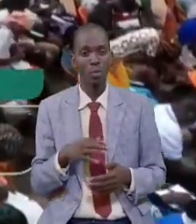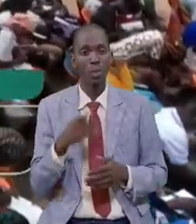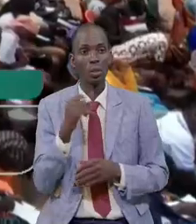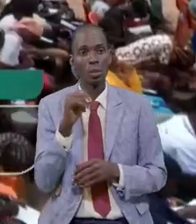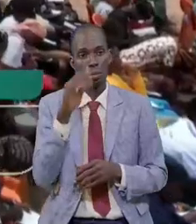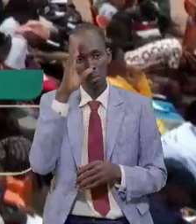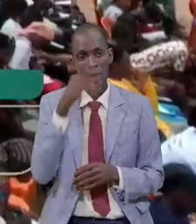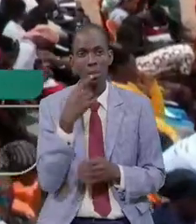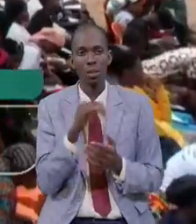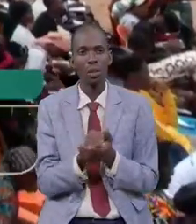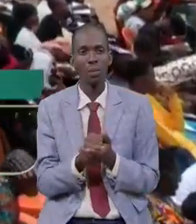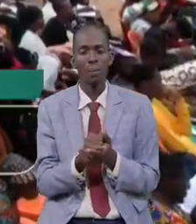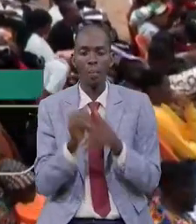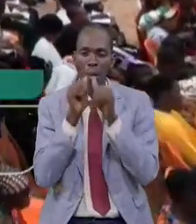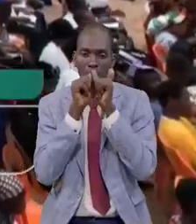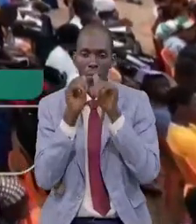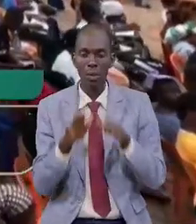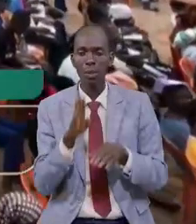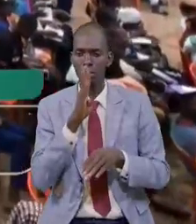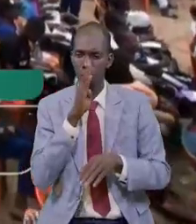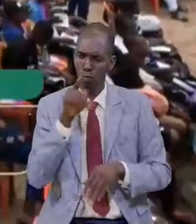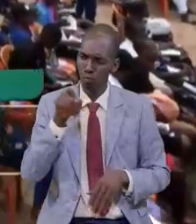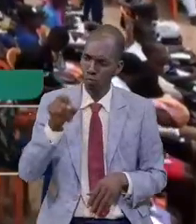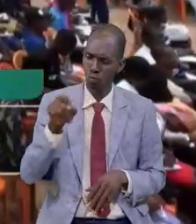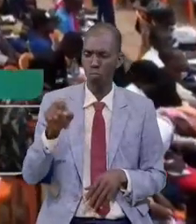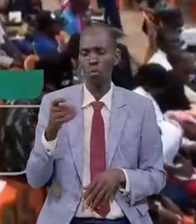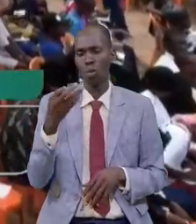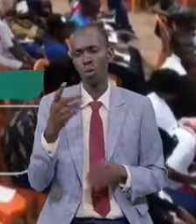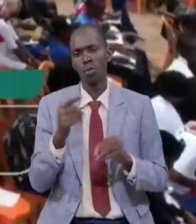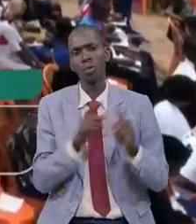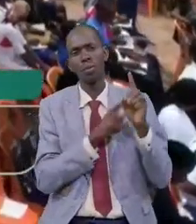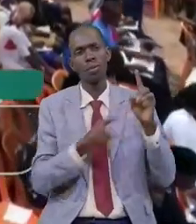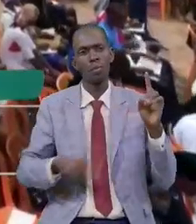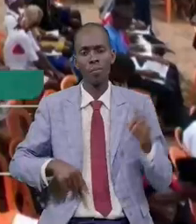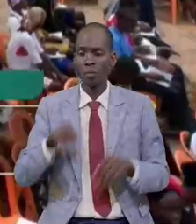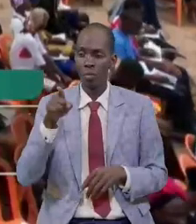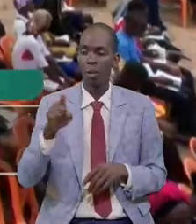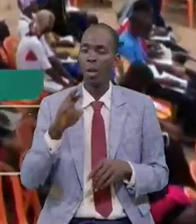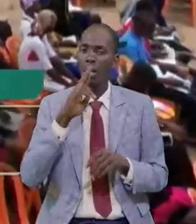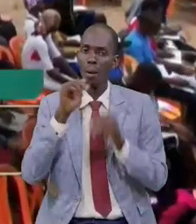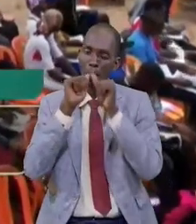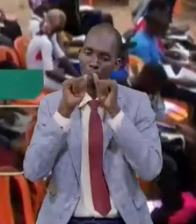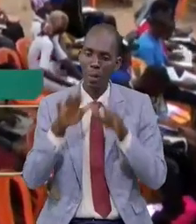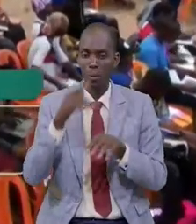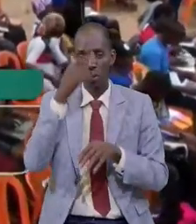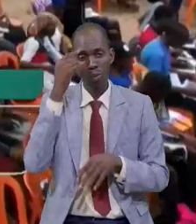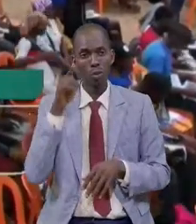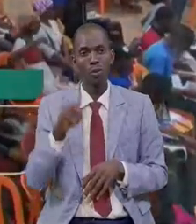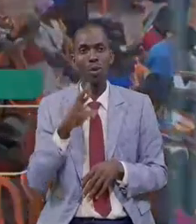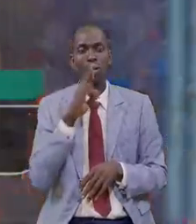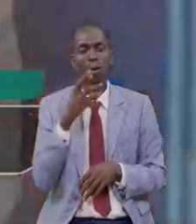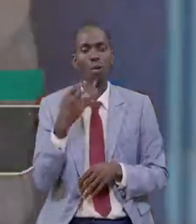et dit sois béni de l'Éternel ma fille ce dernier